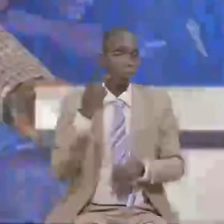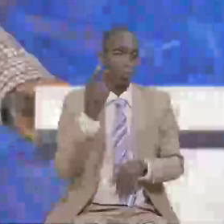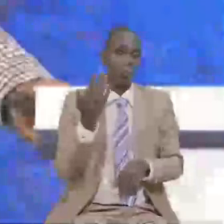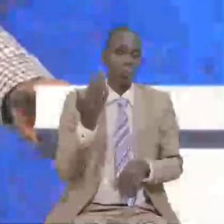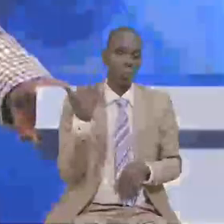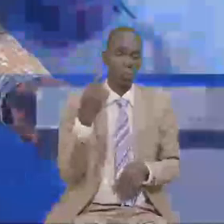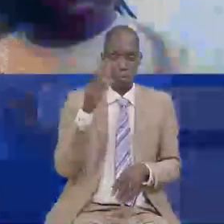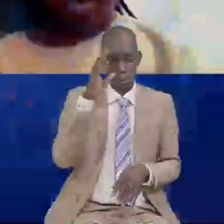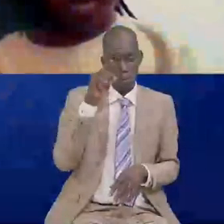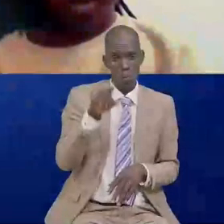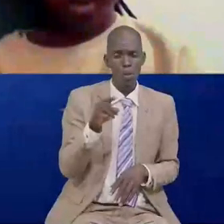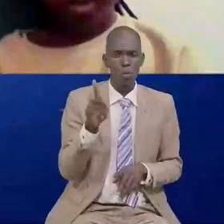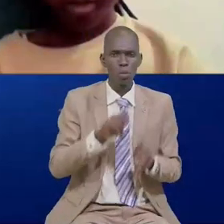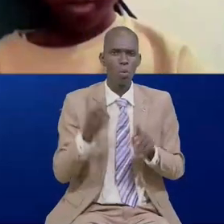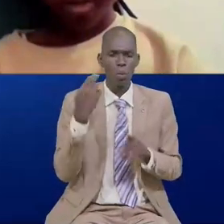étaient étonnés.